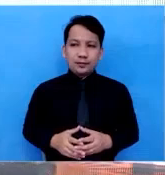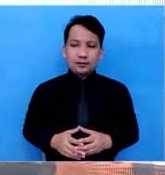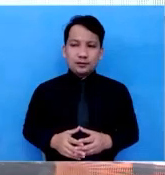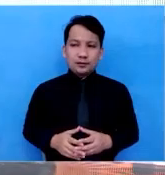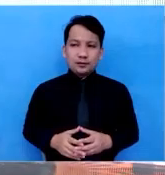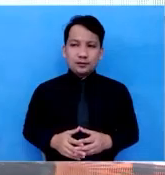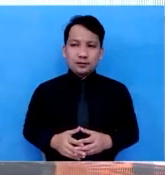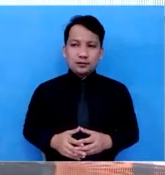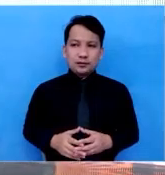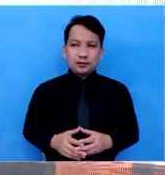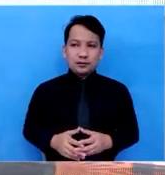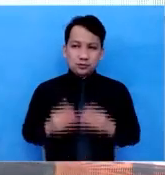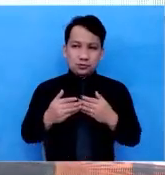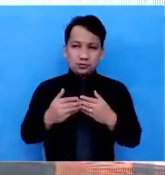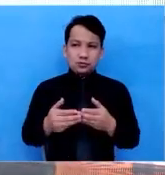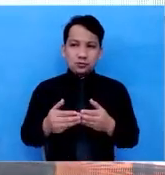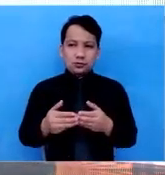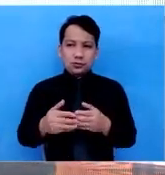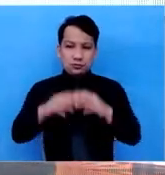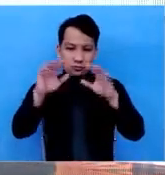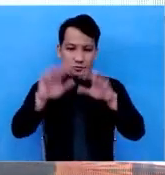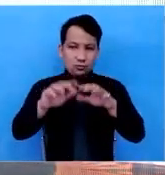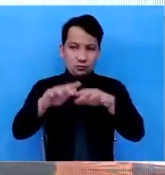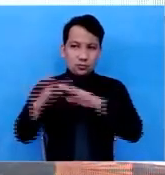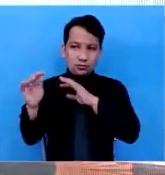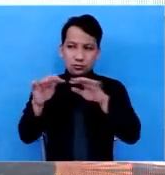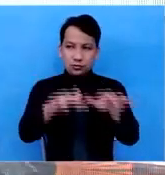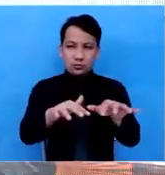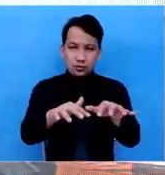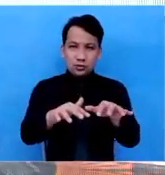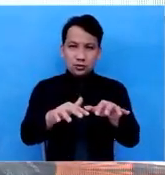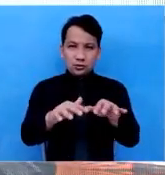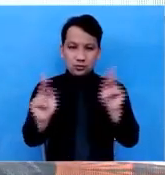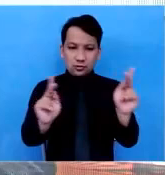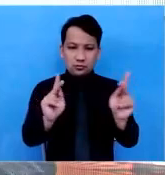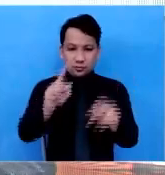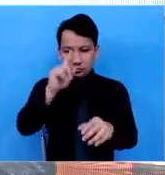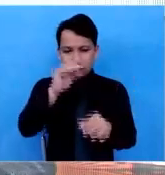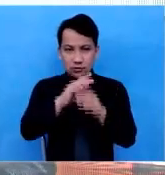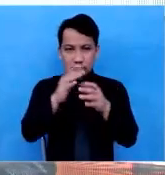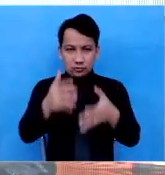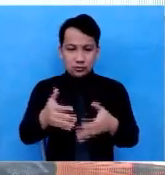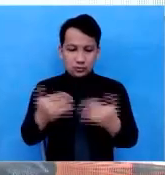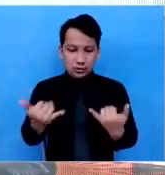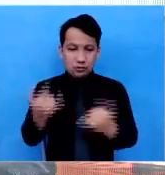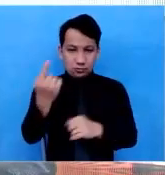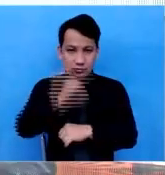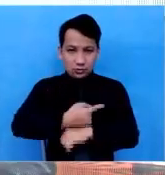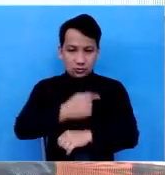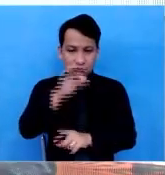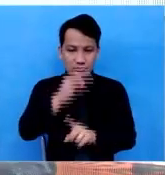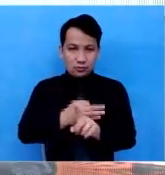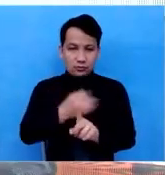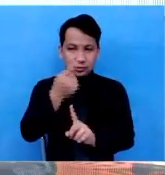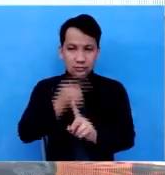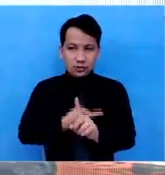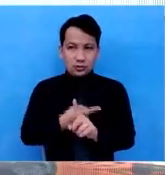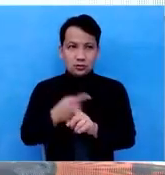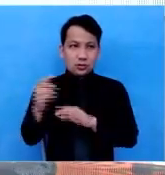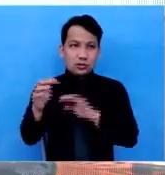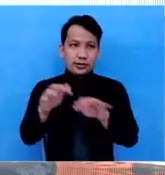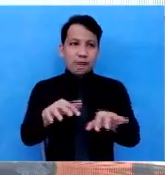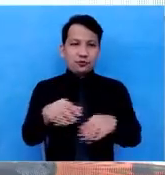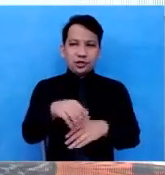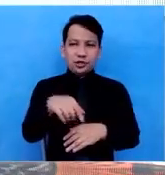Sa kabila ng tuloy-tuloy na pag-ulan, dumagsa pa rin ang mga deboto sa simbahan ng Quiapo ngayong unang Biyernes ng buwan. Tuloy din